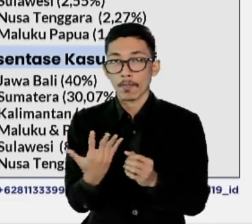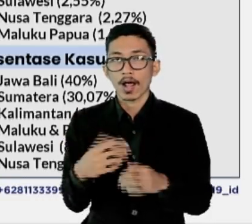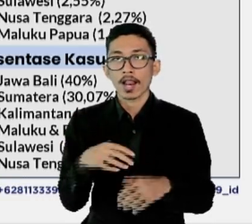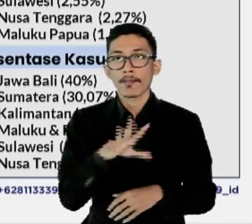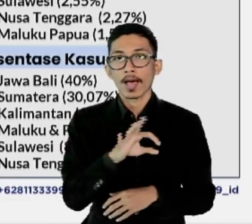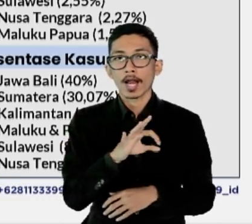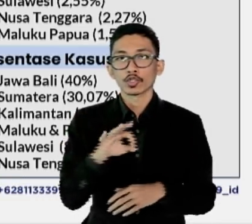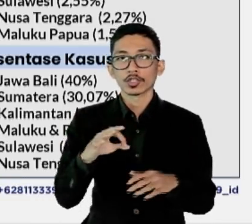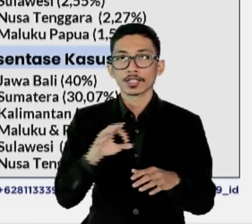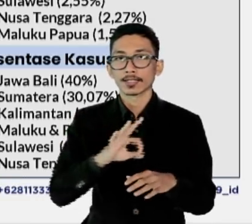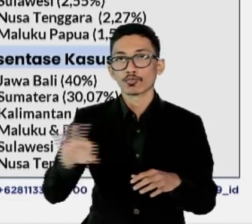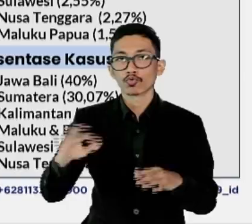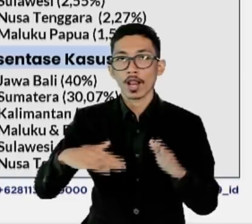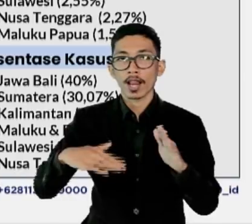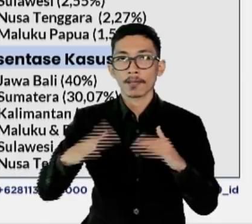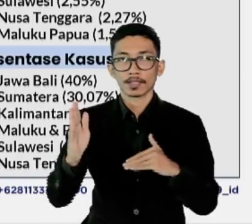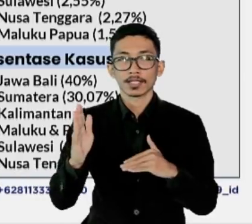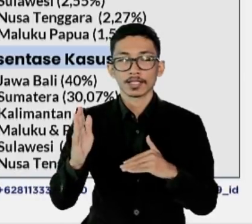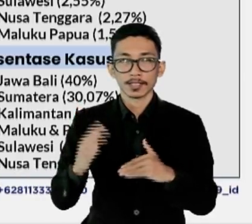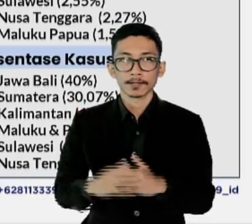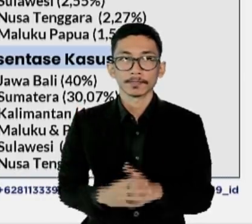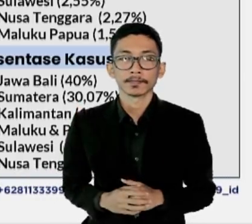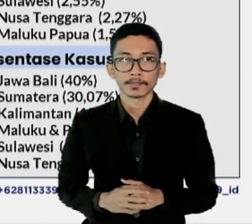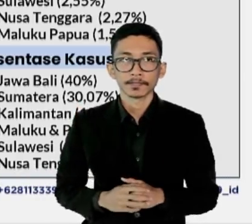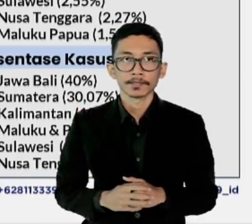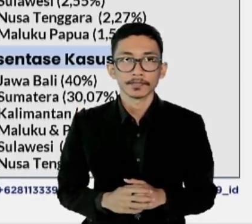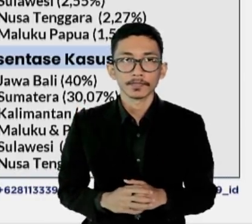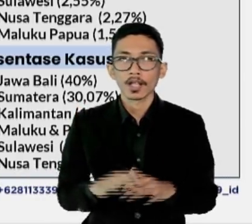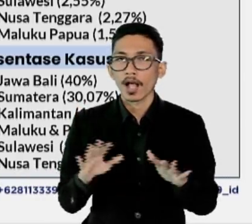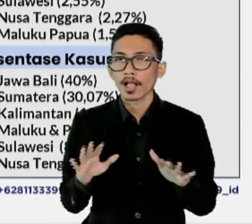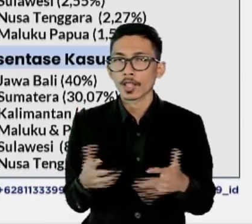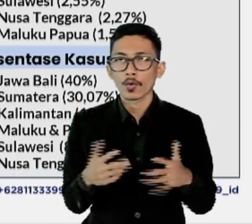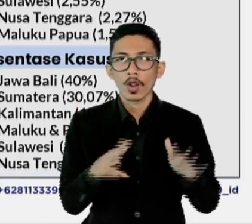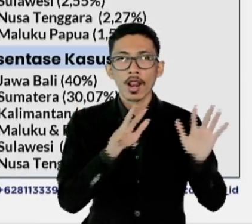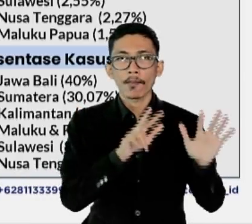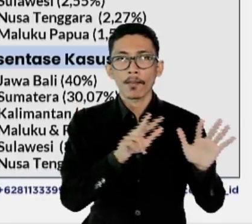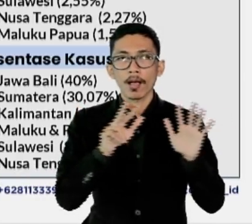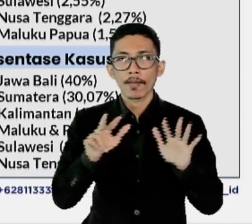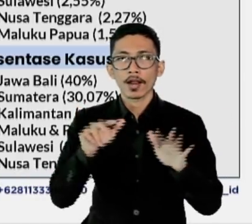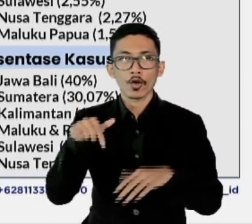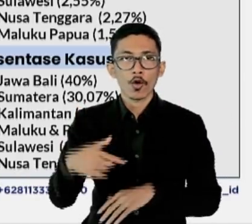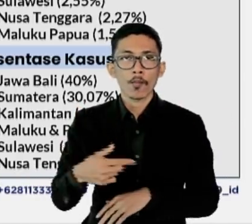536.850 kasus atau 88,87%